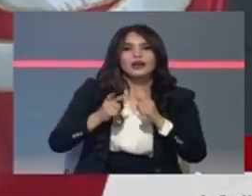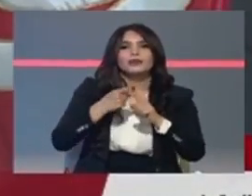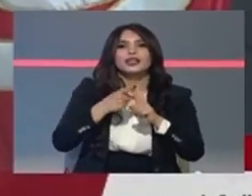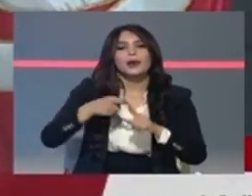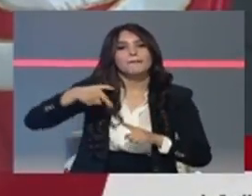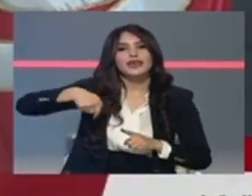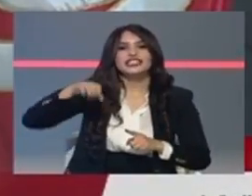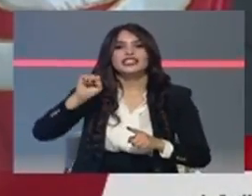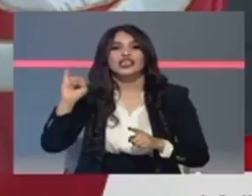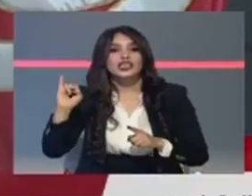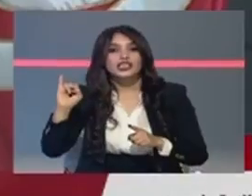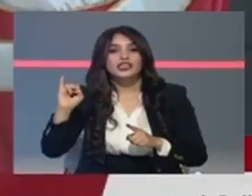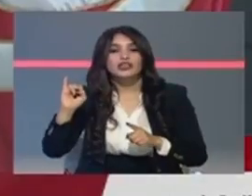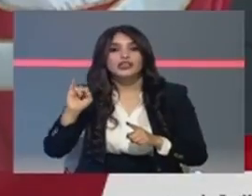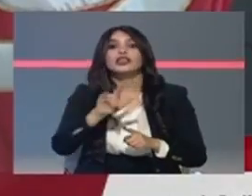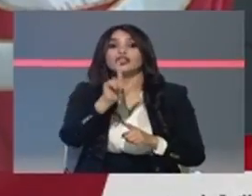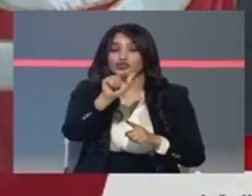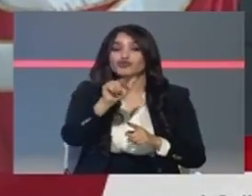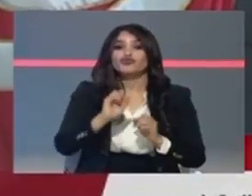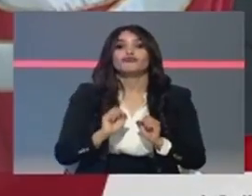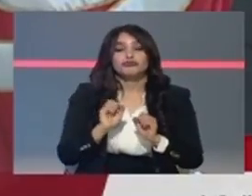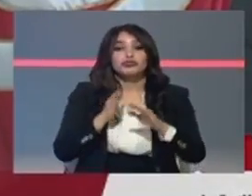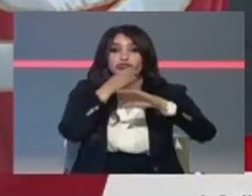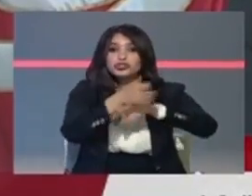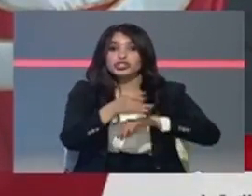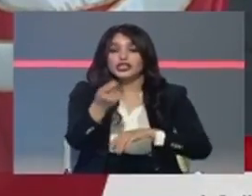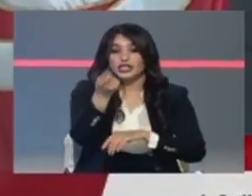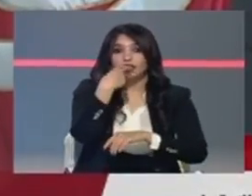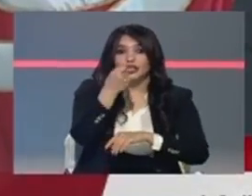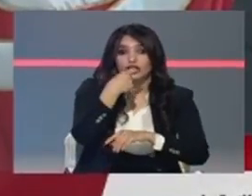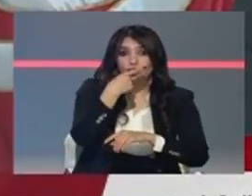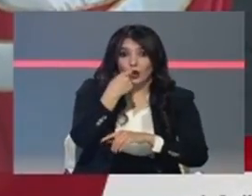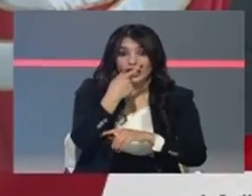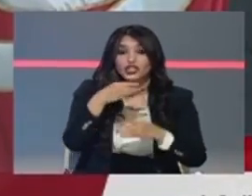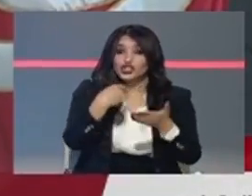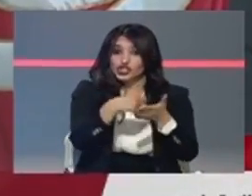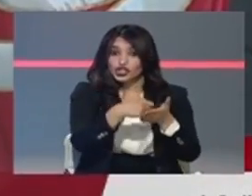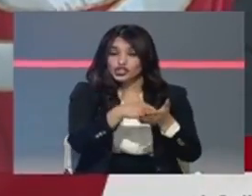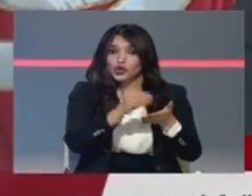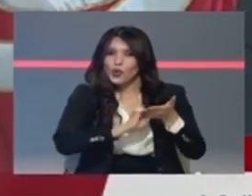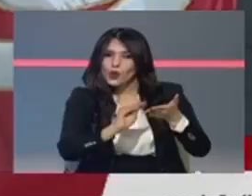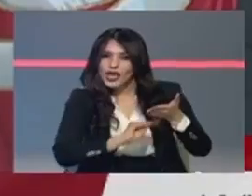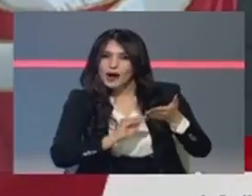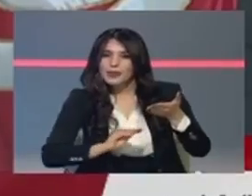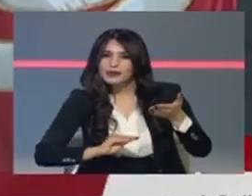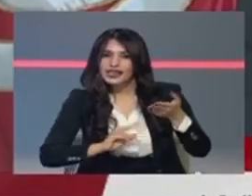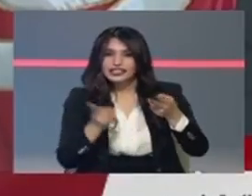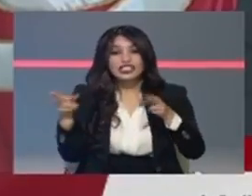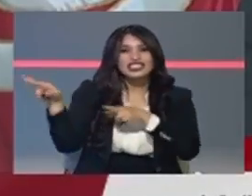PCE. ينجم يمشي ياخو الدواء من الصيدلية ويعمر بطاقة استرجاع